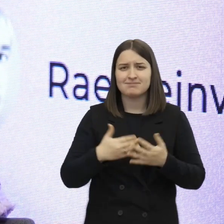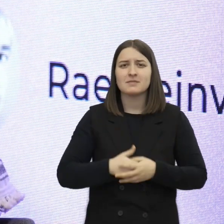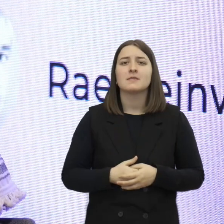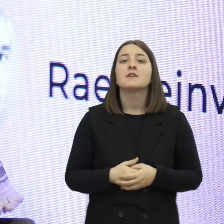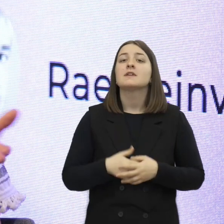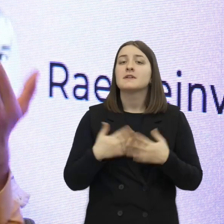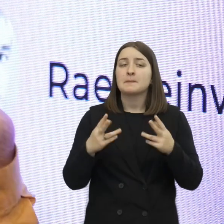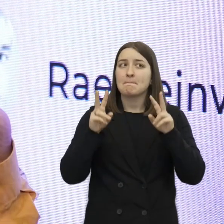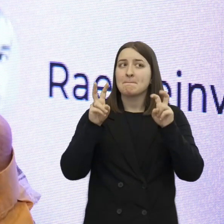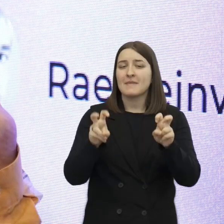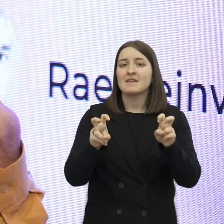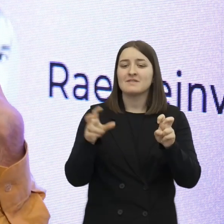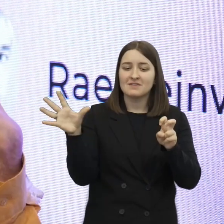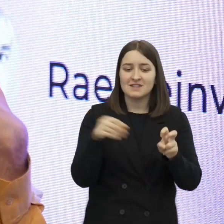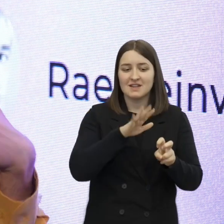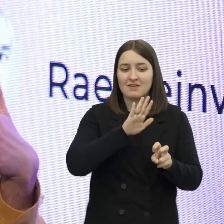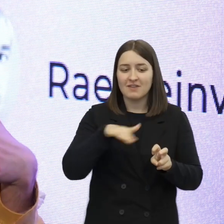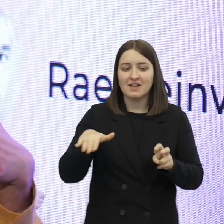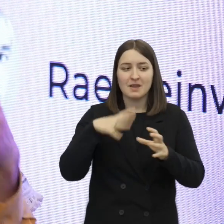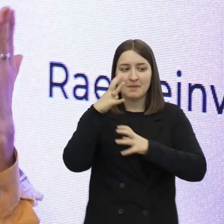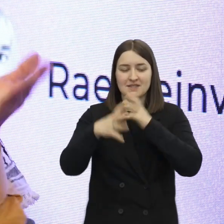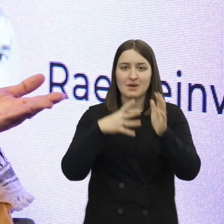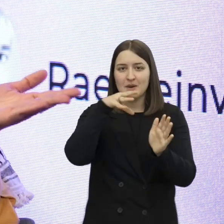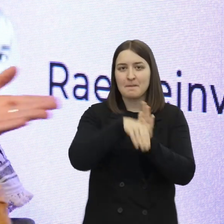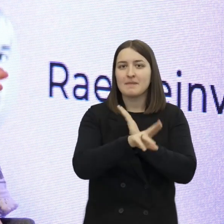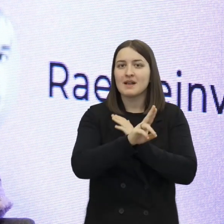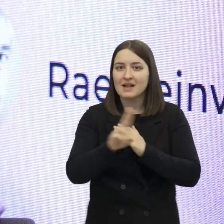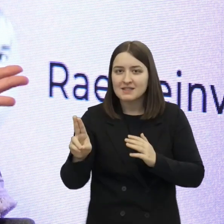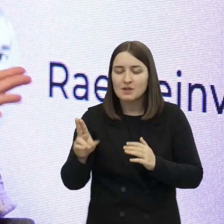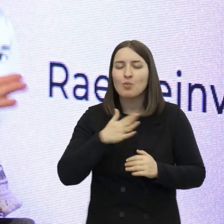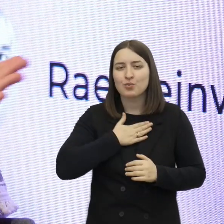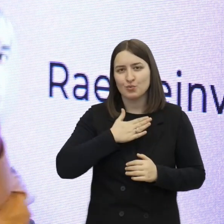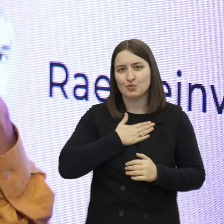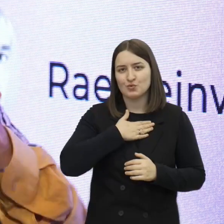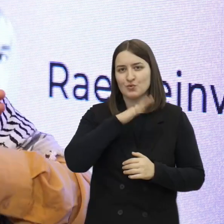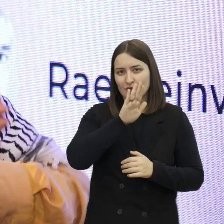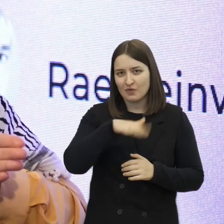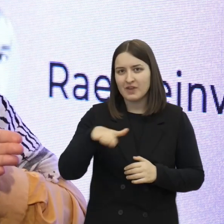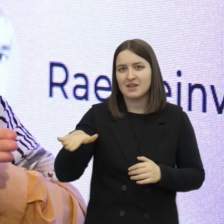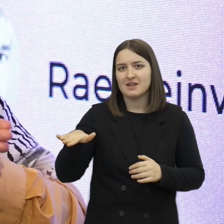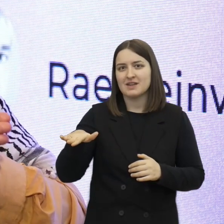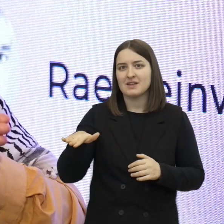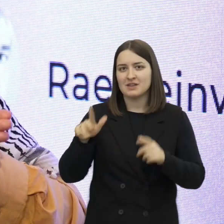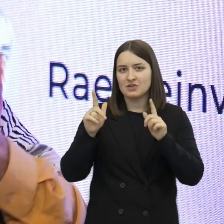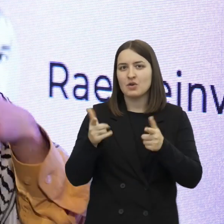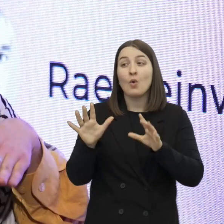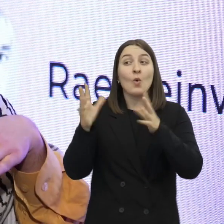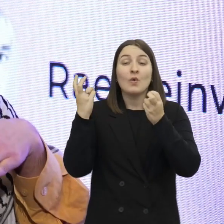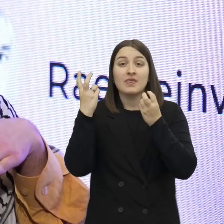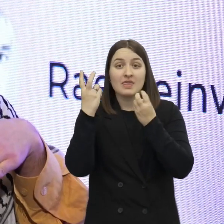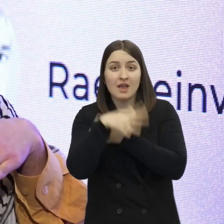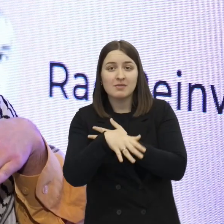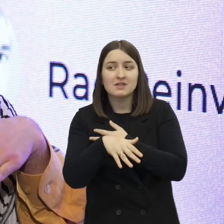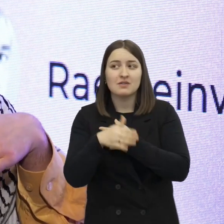visi vaikai pasaulyje yra mūsų vaikai ir tie, kurie to nemato, na, aš kažkaip netikiu jų žmogiškumu, kažkas tokio. Ir man atrodo labai